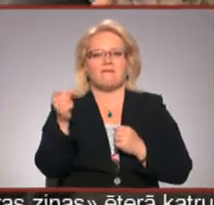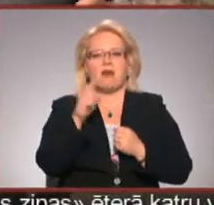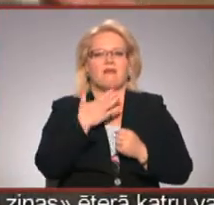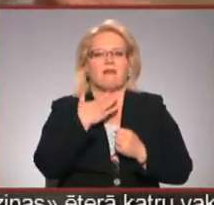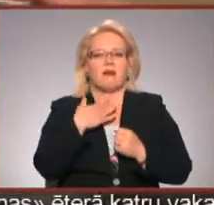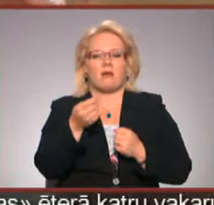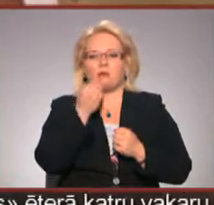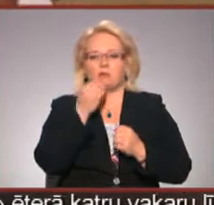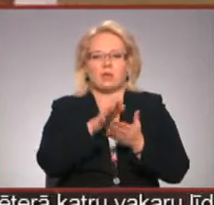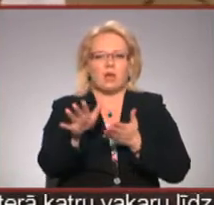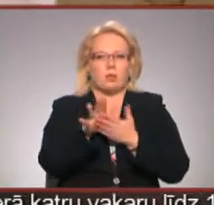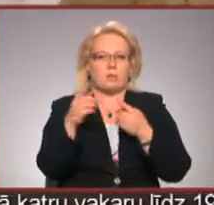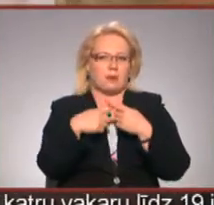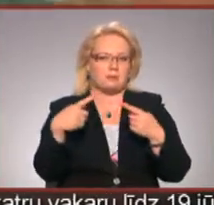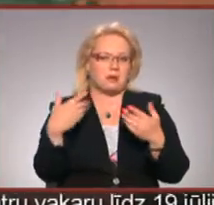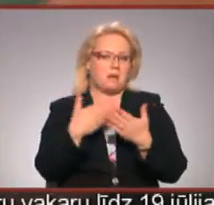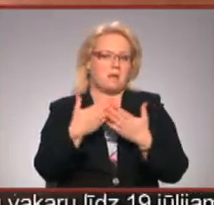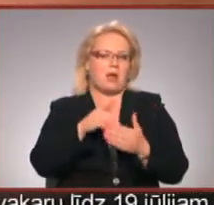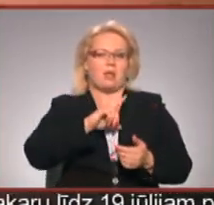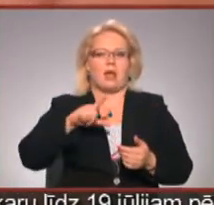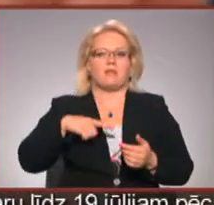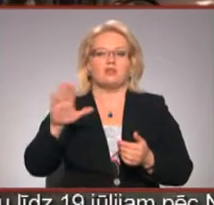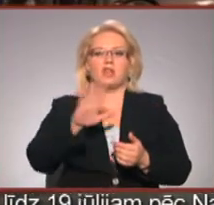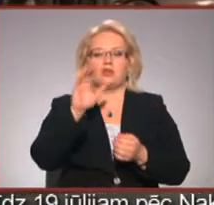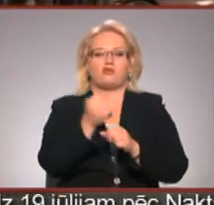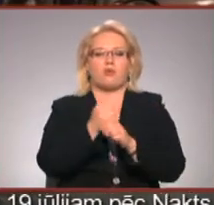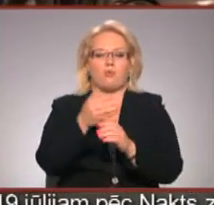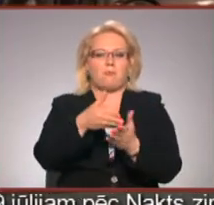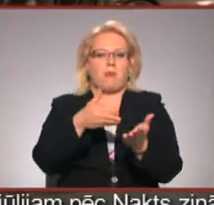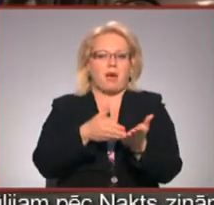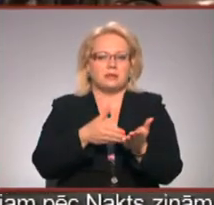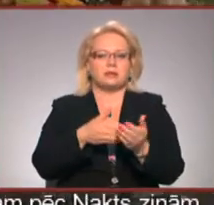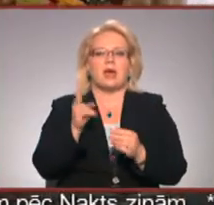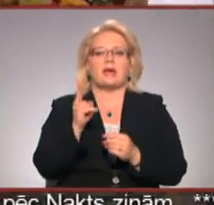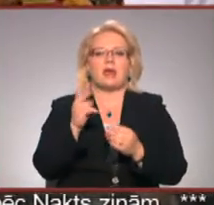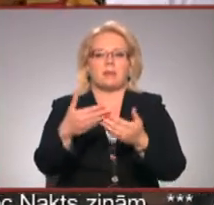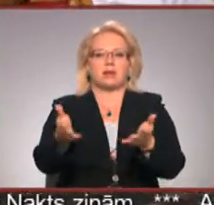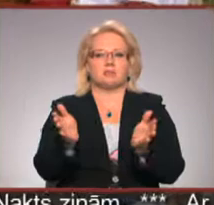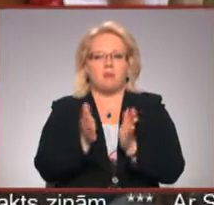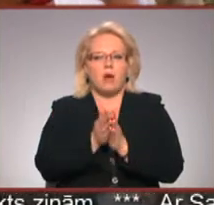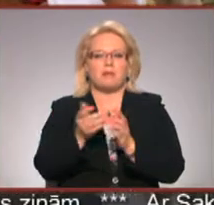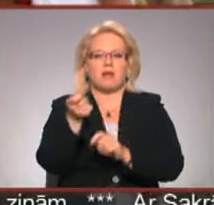kārojas uzturā lietojums preces, kā piemēram latviešu dienišķais rupmaisa klaips, keramikas bļodis